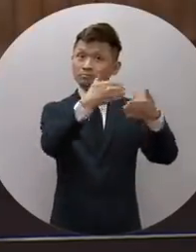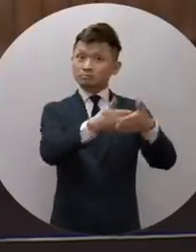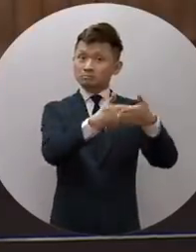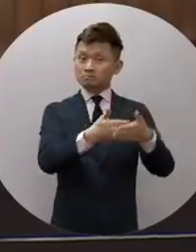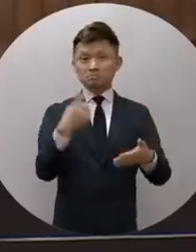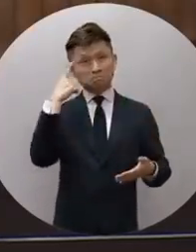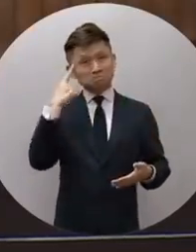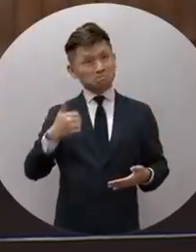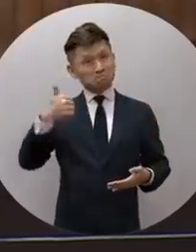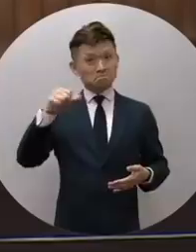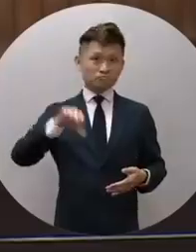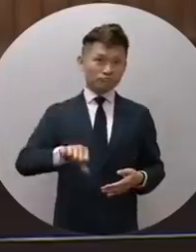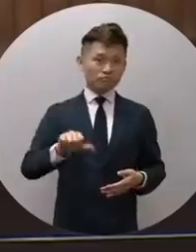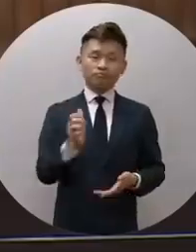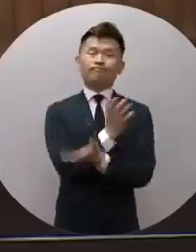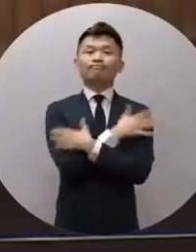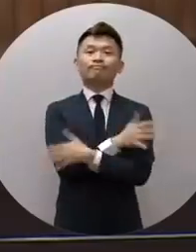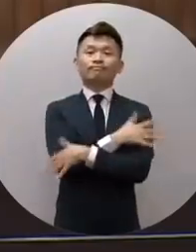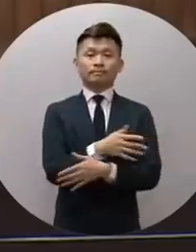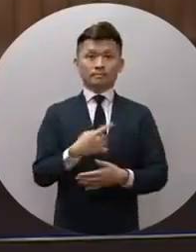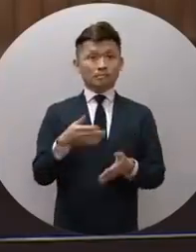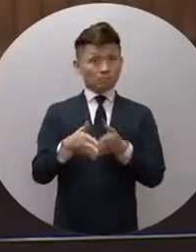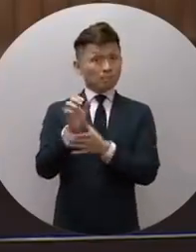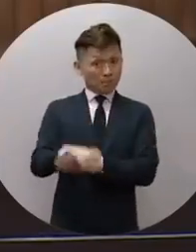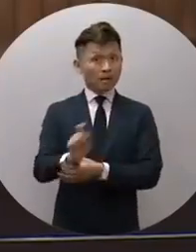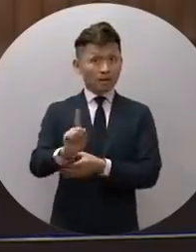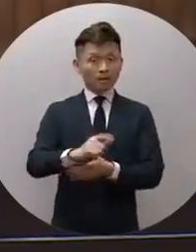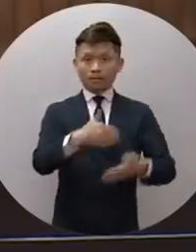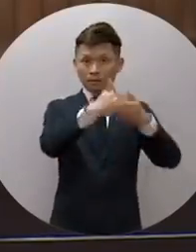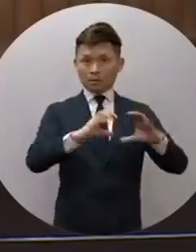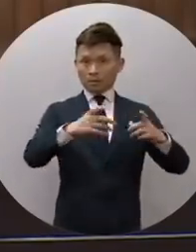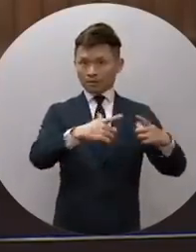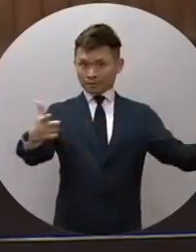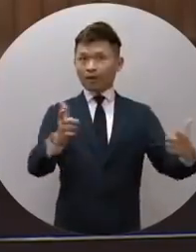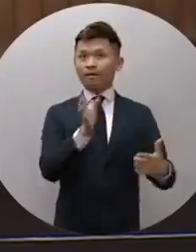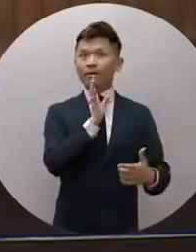度是怎么样，都必须承认中国是个大国。